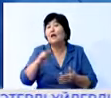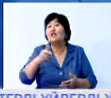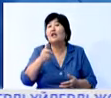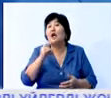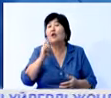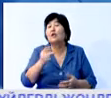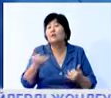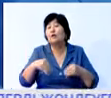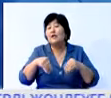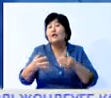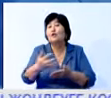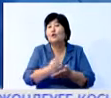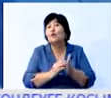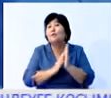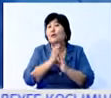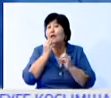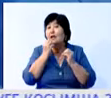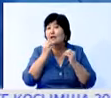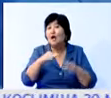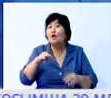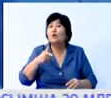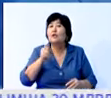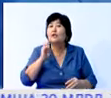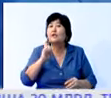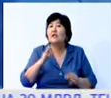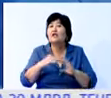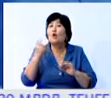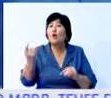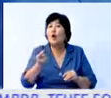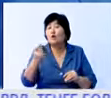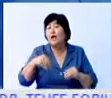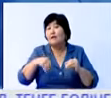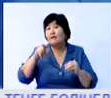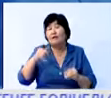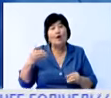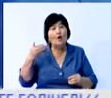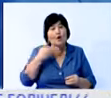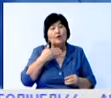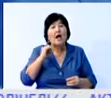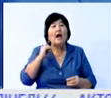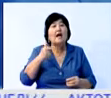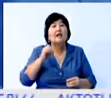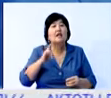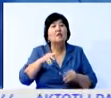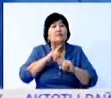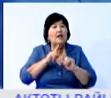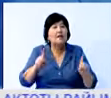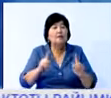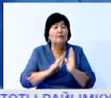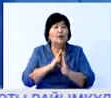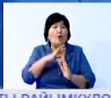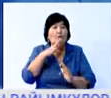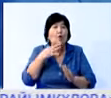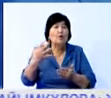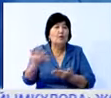Ауырғанда биыл егістің өнімділігі жақсы. Түгіскен тәжірибе шаруашылығының диқандары күріштің әйгерім атты жаңа түрінен мол өнім алуды